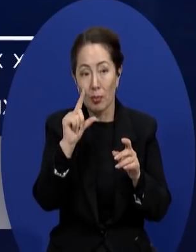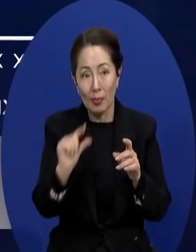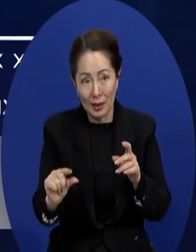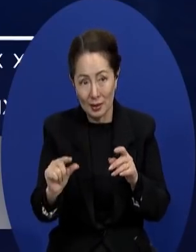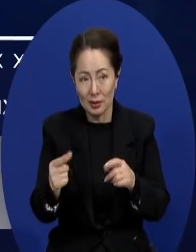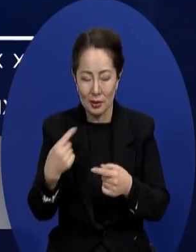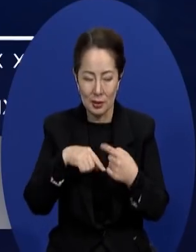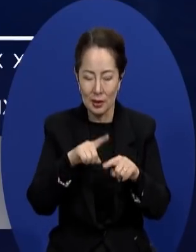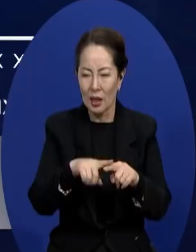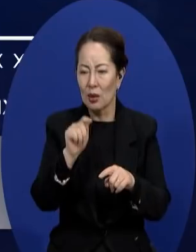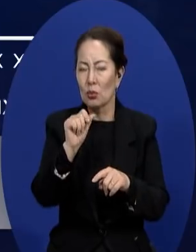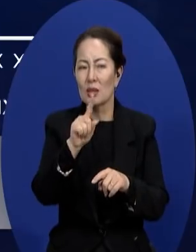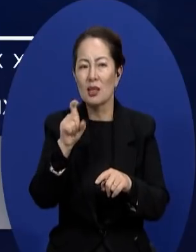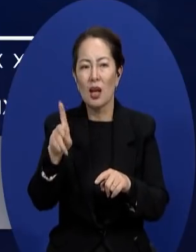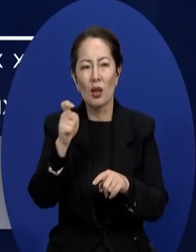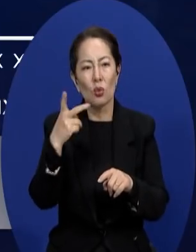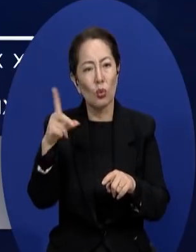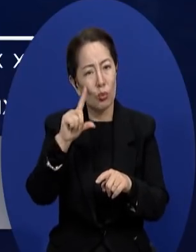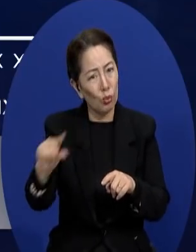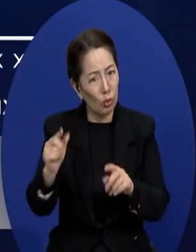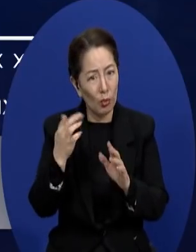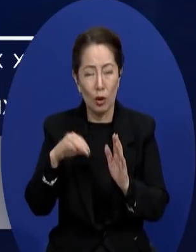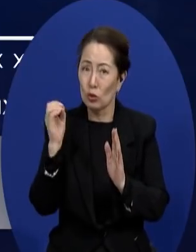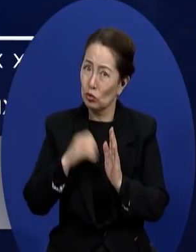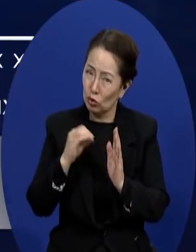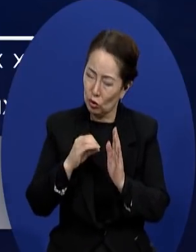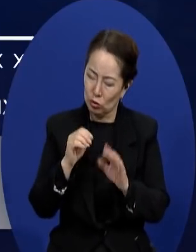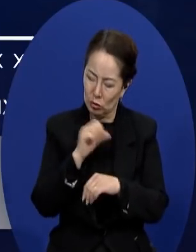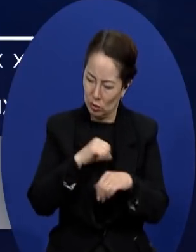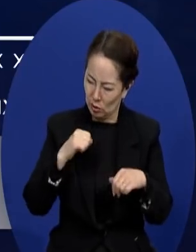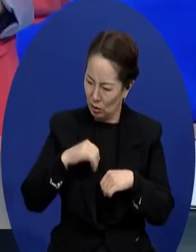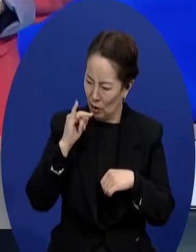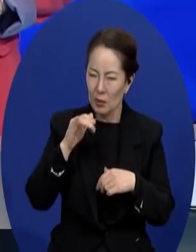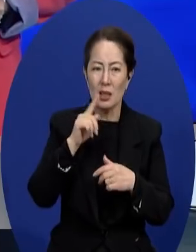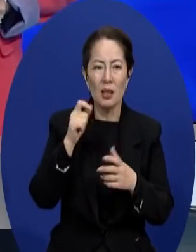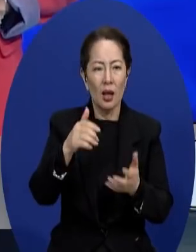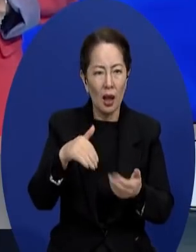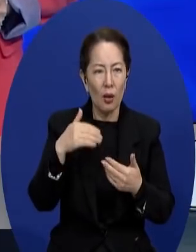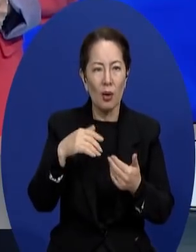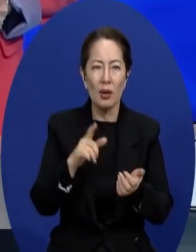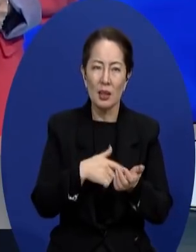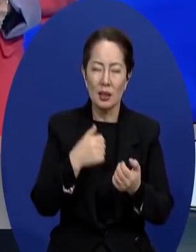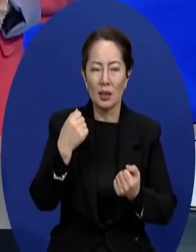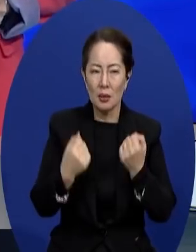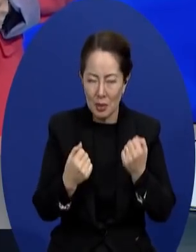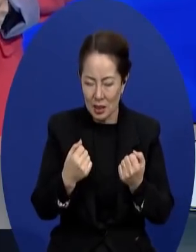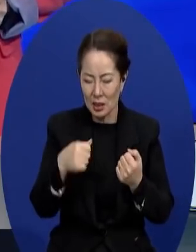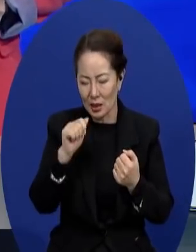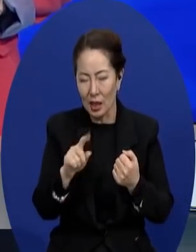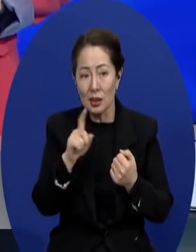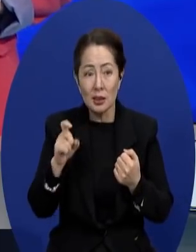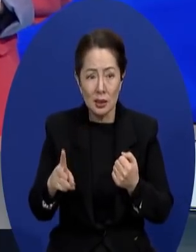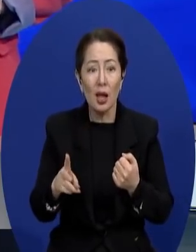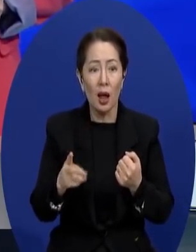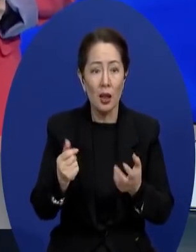түүнийгээ дагаад зээлийн хүү буурах хэвээр одоо санхүүгийн хувьд үйлчлдэг. За гэтэл иргэдийн хамгийн түгээмэл авдаг хэрэглээний за автомашины цалингийн зээл